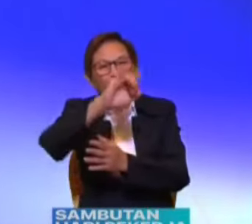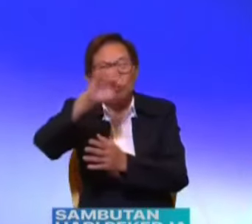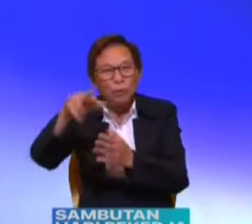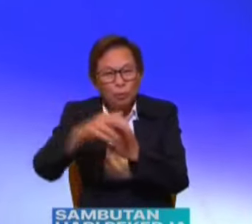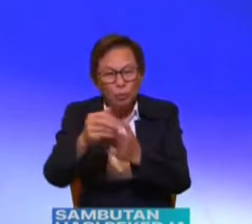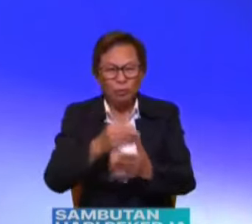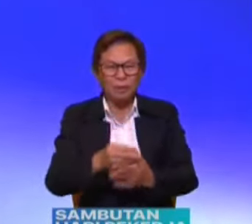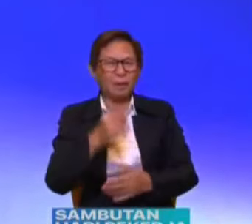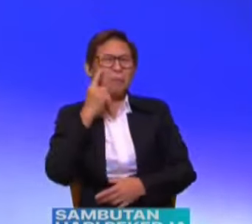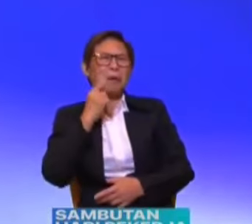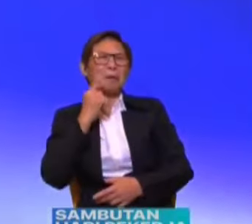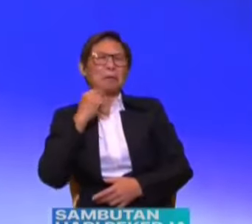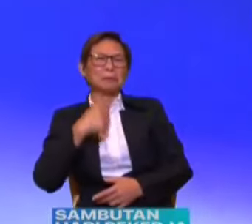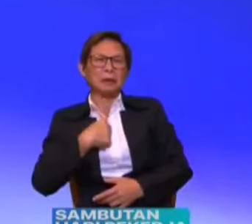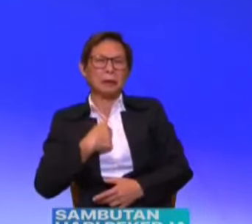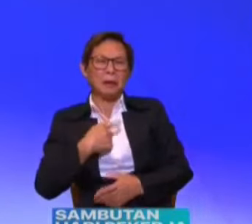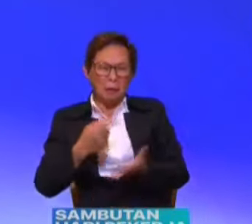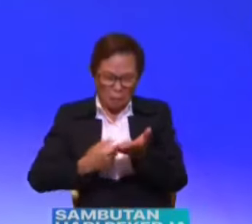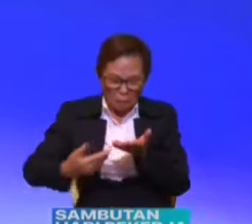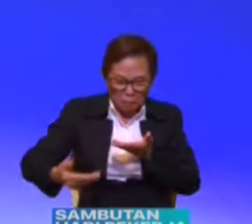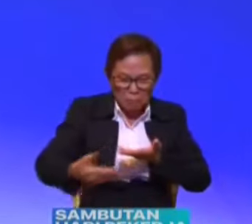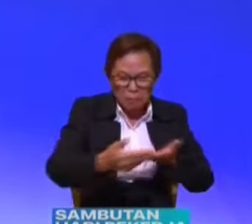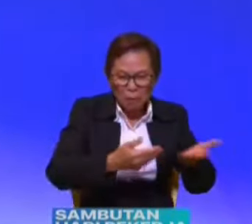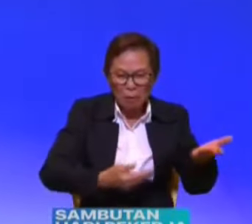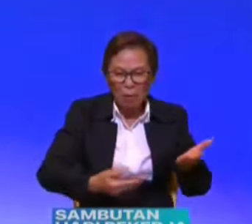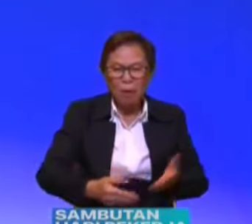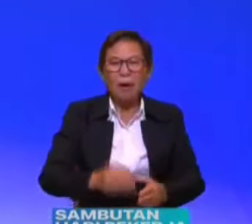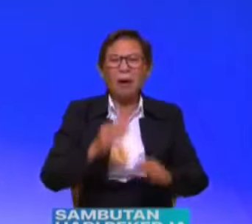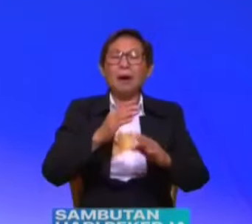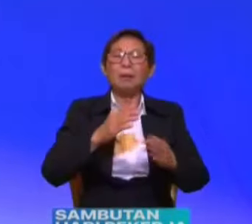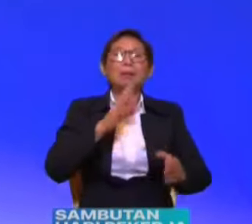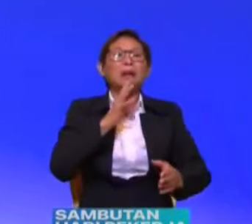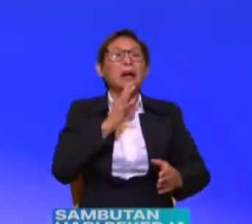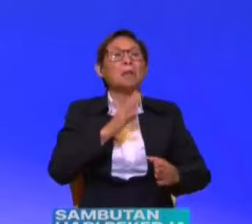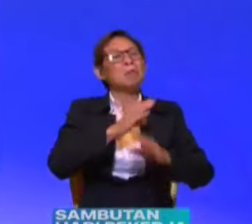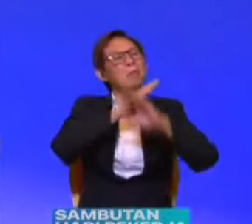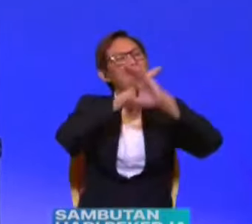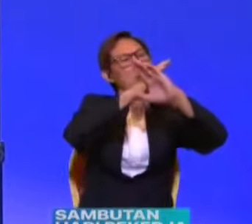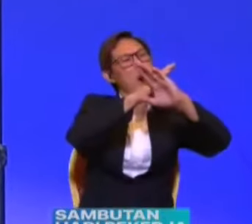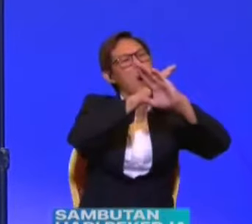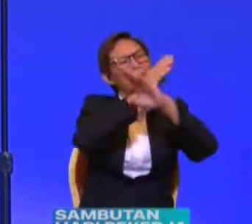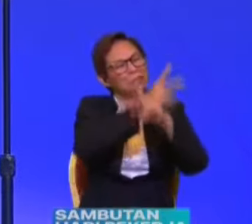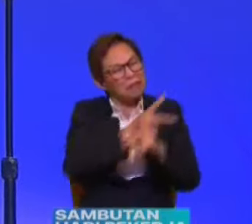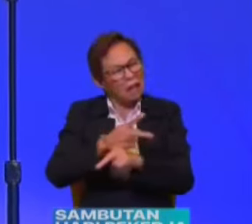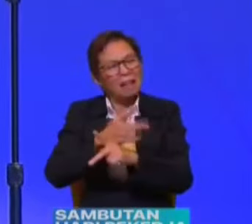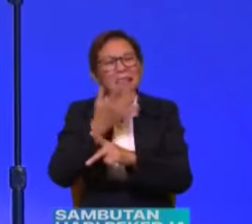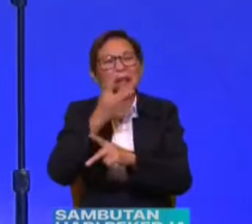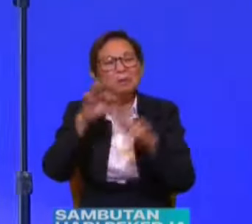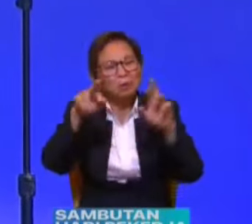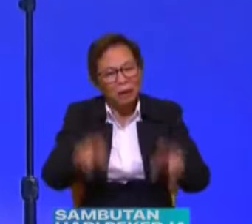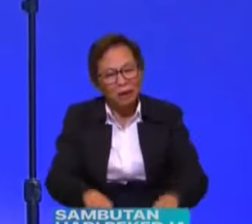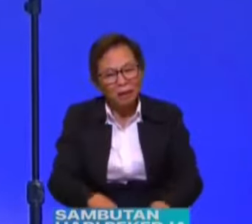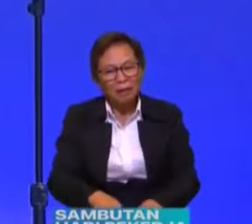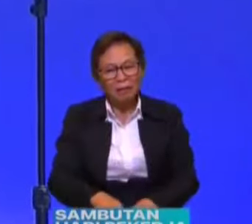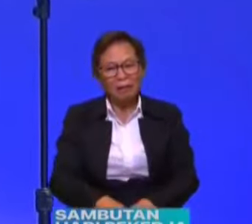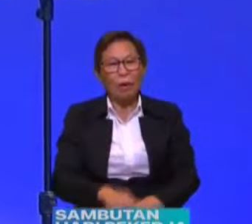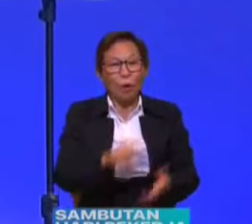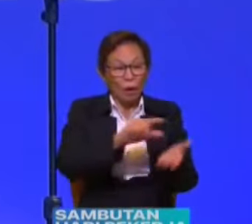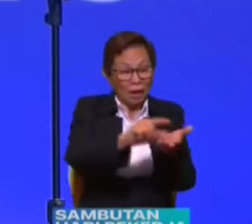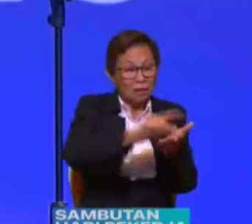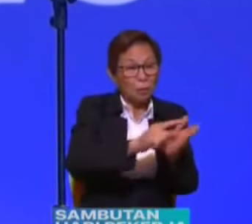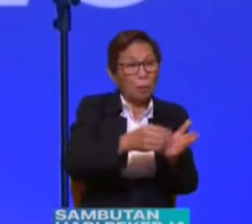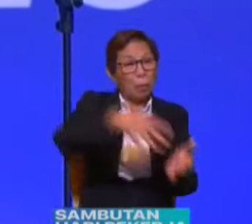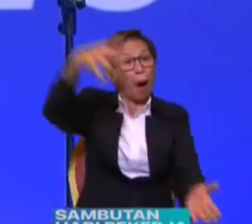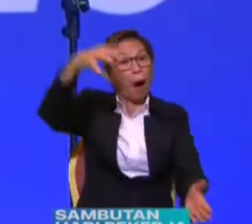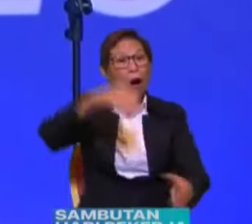saya bicara berdegar-degar bela nasib rakyat. Itu sekadar gaji dan upah itu halal, sah. Dan